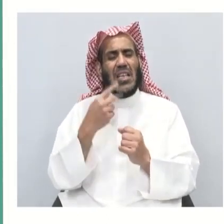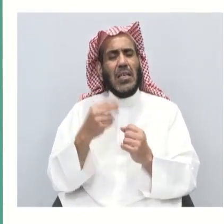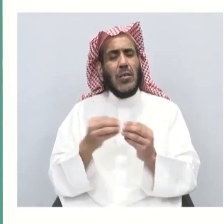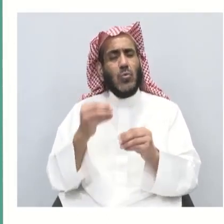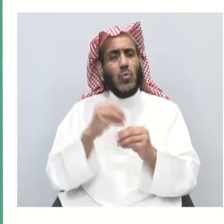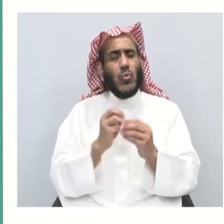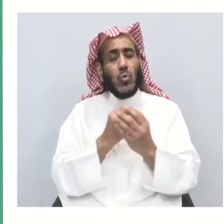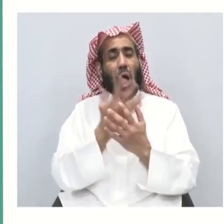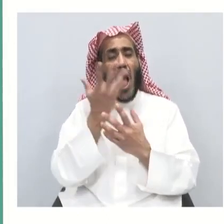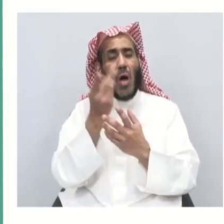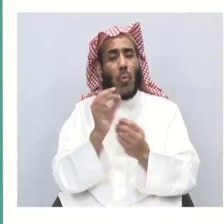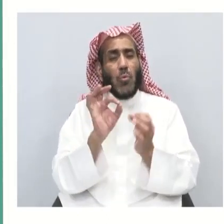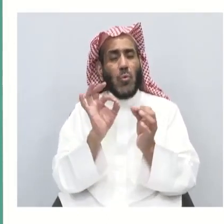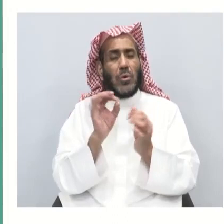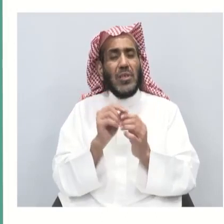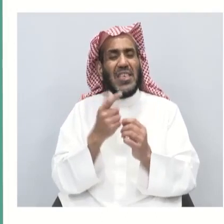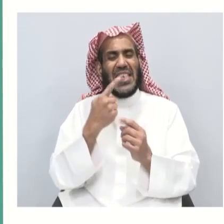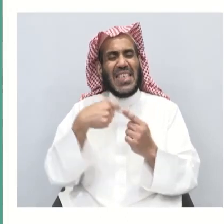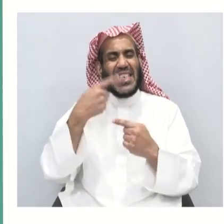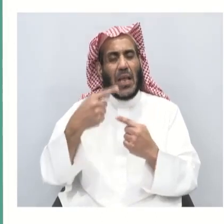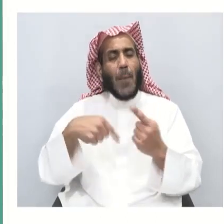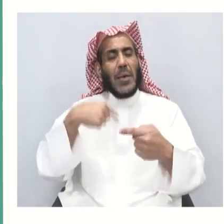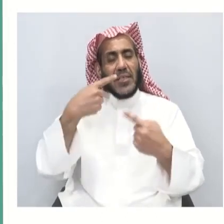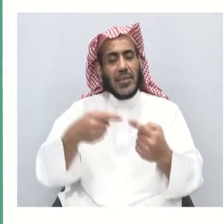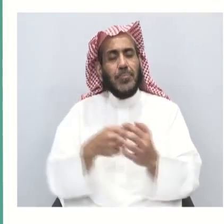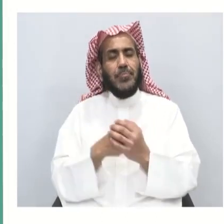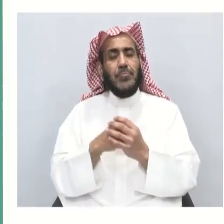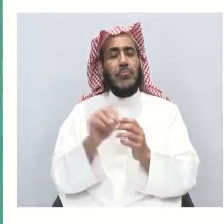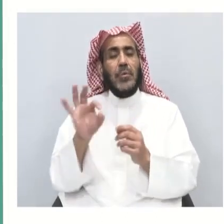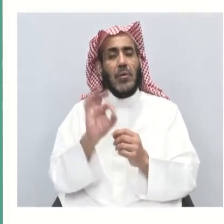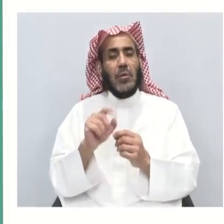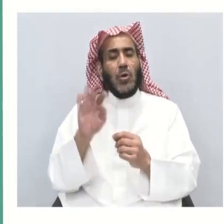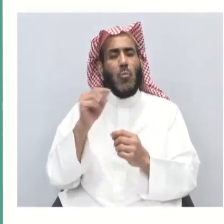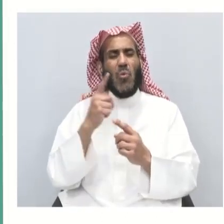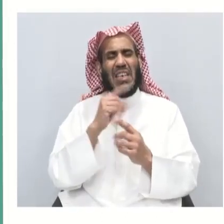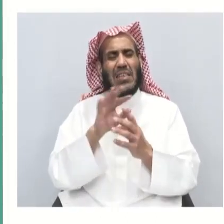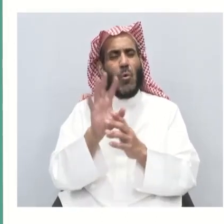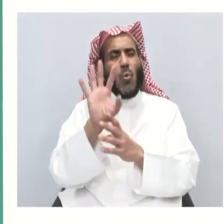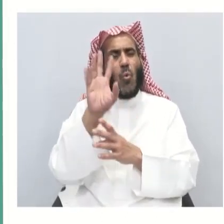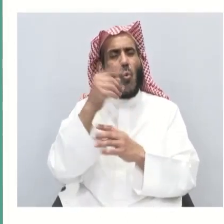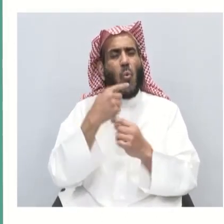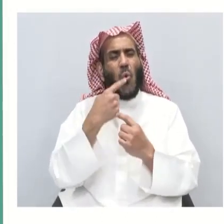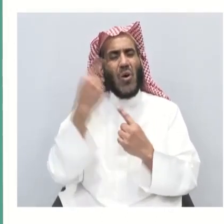تنتج أزهار وبذور سنة بعد سنة، منها المعمرة العشبية